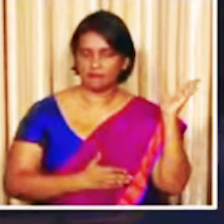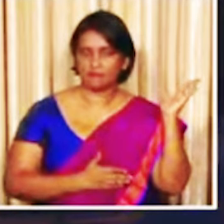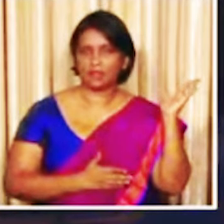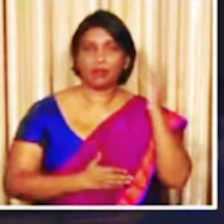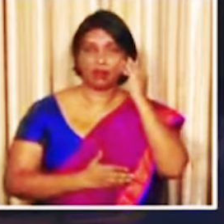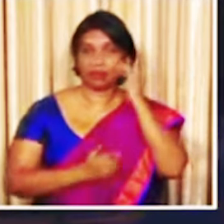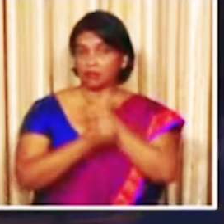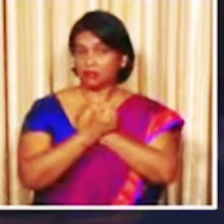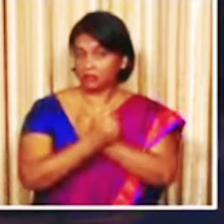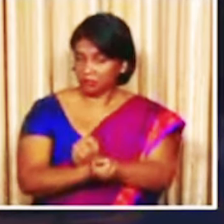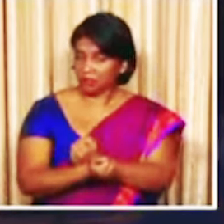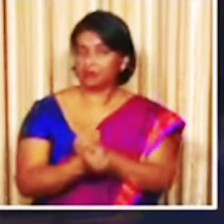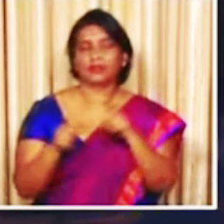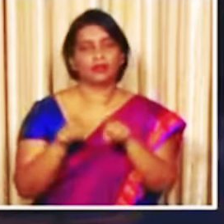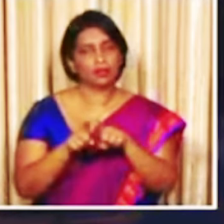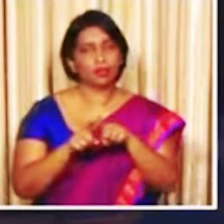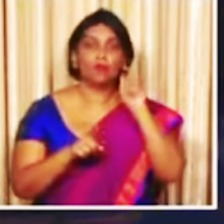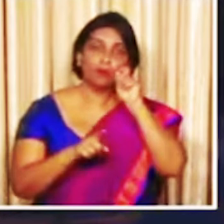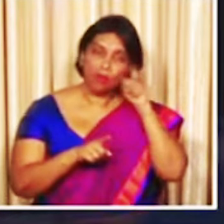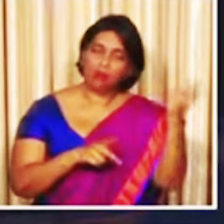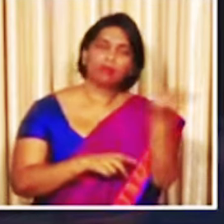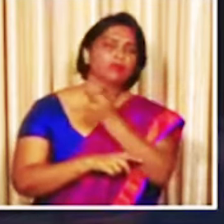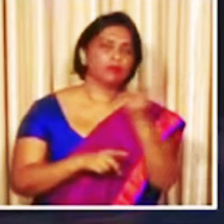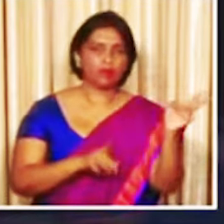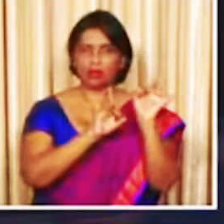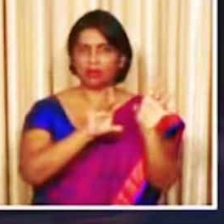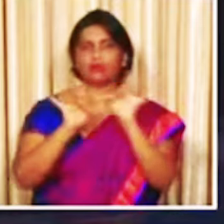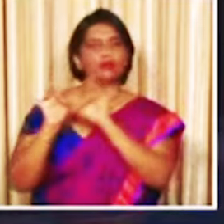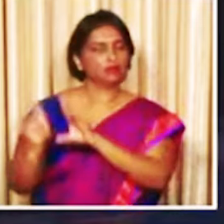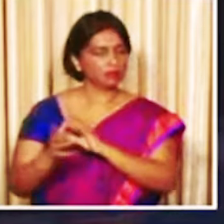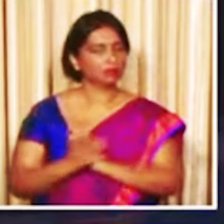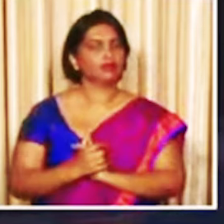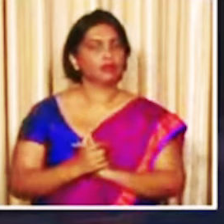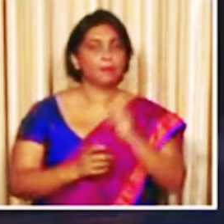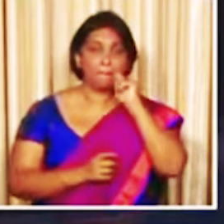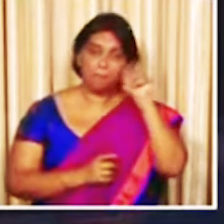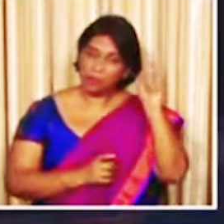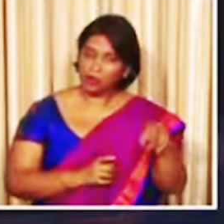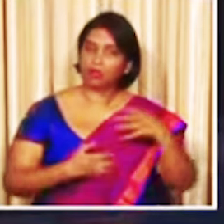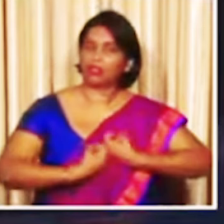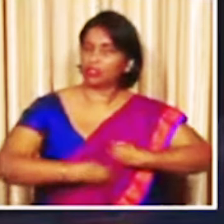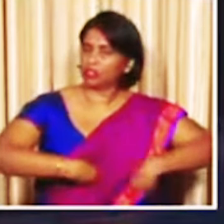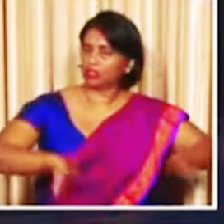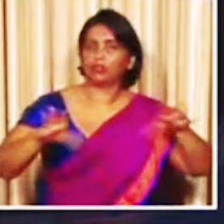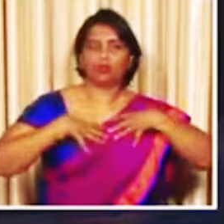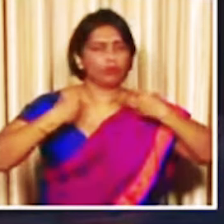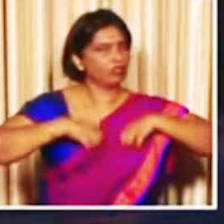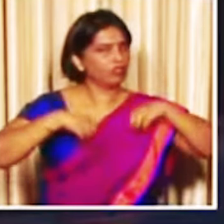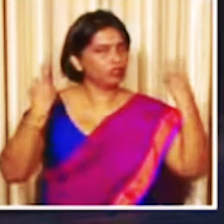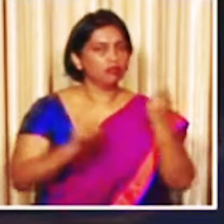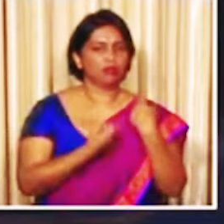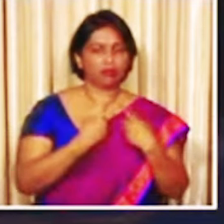அவ்வாறு நடைபெறுகின்றது. குறிப்பாக ஆண் கைதிகளை பொறுத்தவரையிலே அவர்கள் நிர்வாணமாக்கப்பட்டு அவர்கள் குனிய செய்யப்பட்டு அவர்களுடைய அந்த